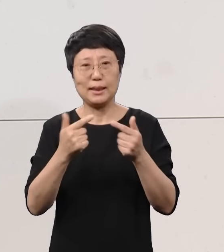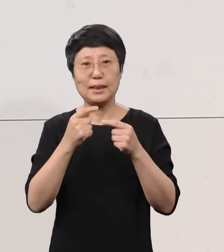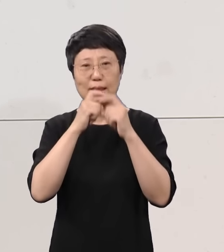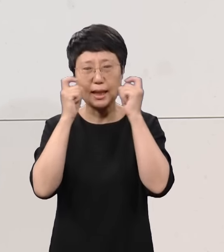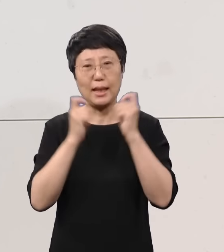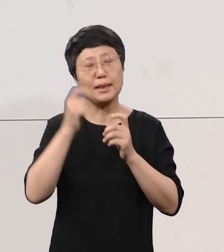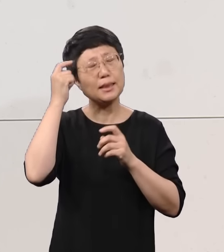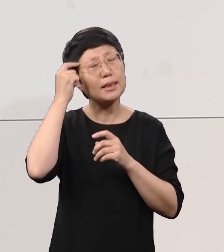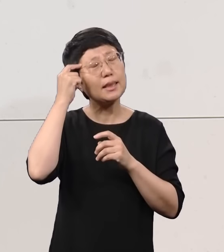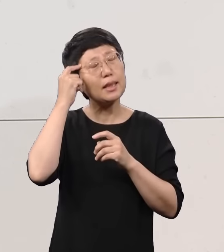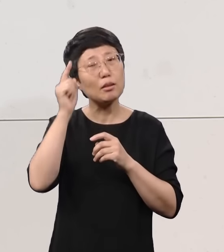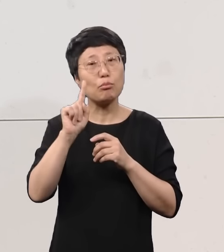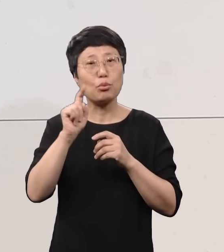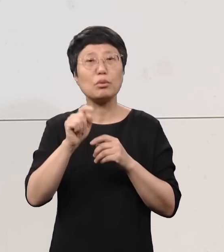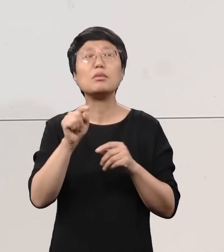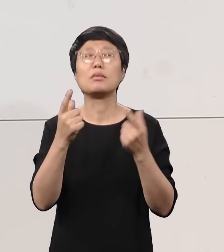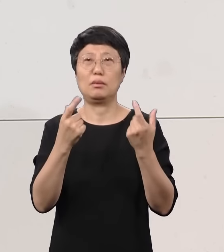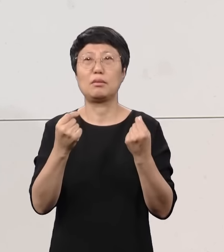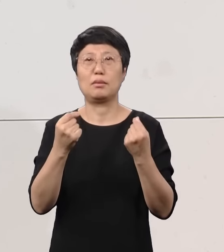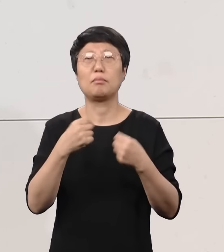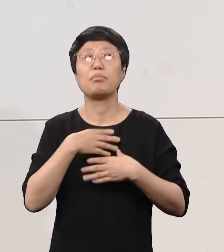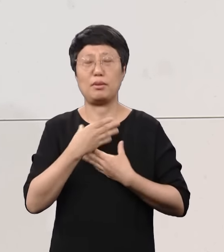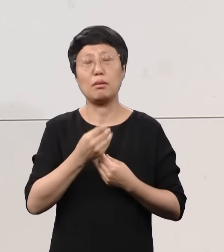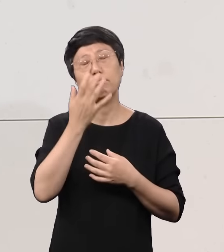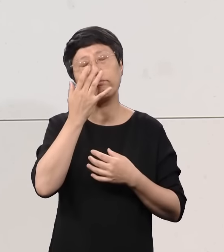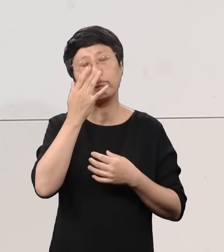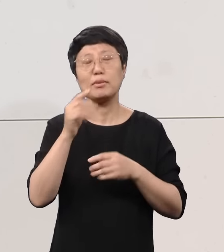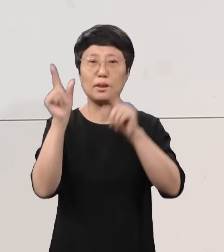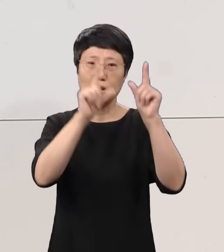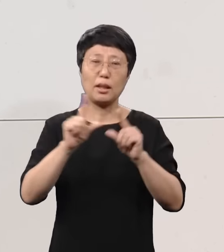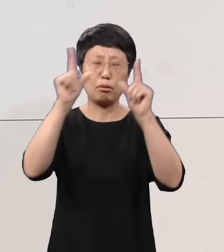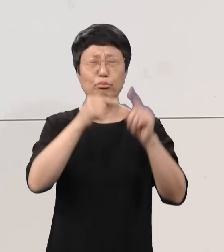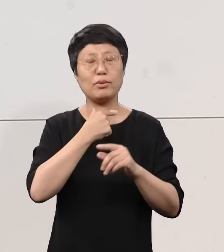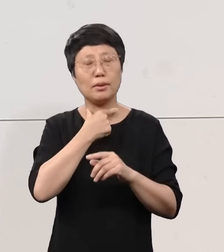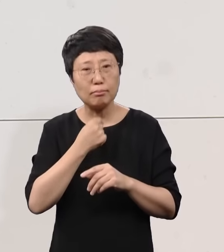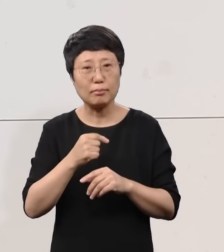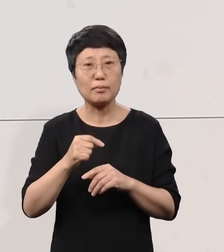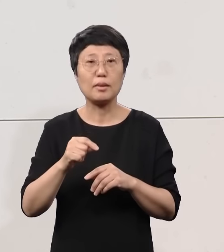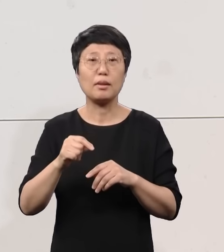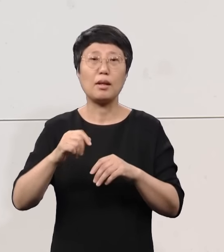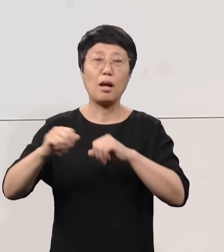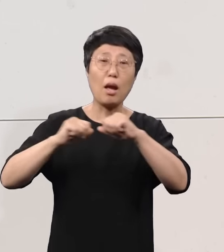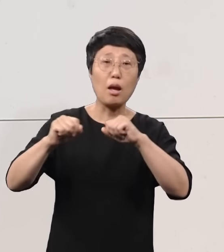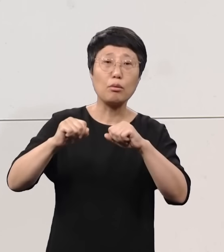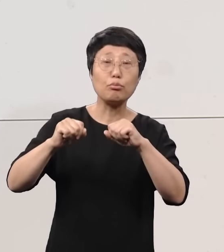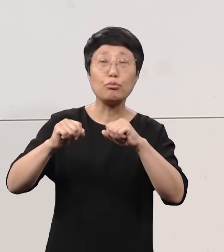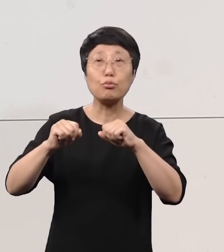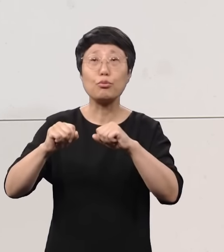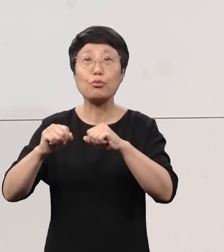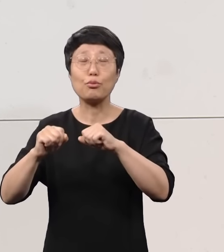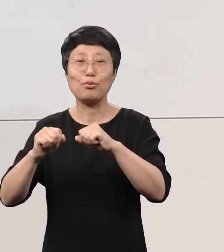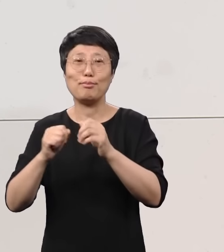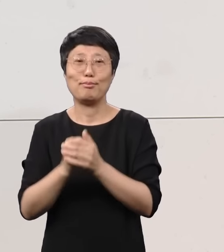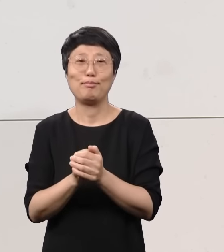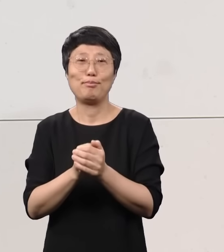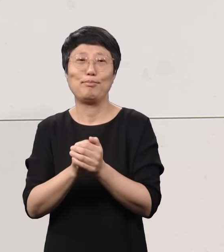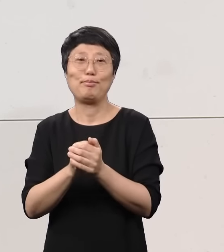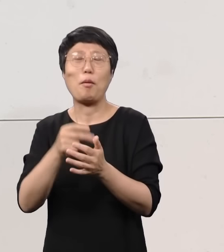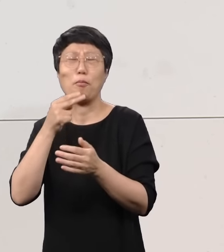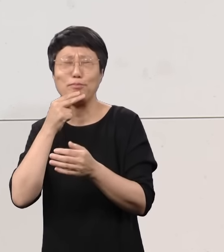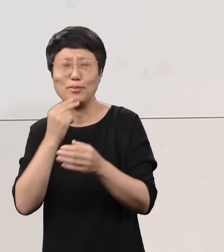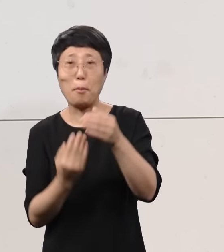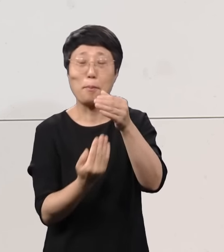제 개인적으로는 그냥 그렇게 살고 싶습니다 아무것도 하지 않고 아무 일도 생기지 않으면 아무 욕도 안